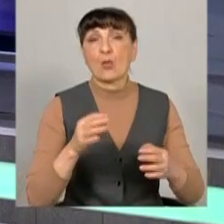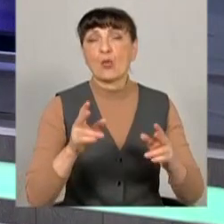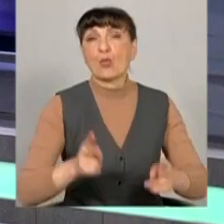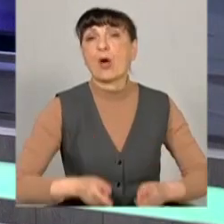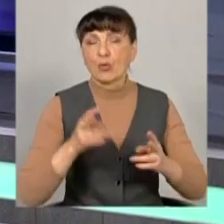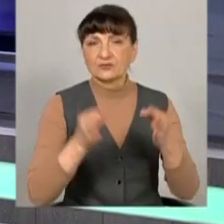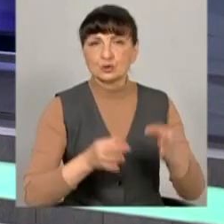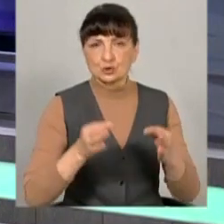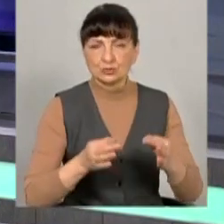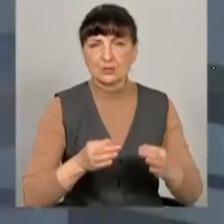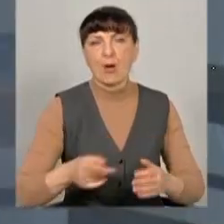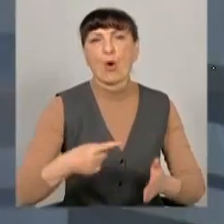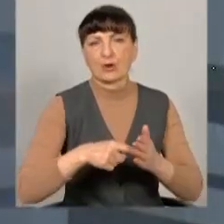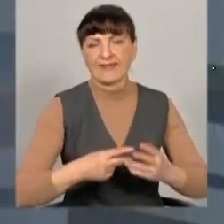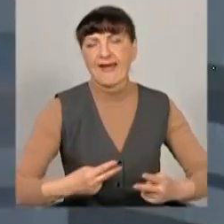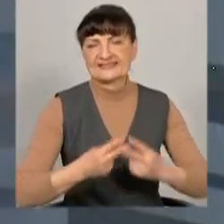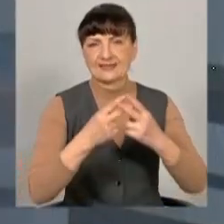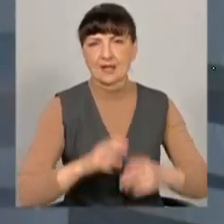«Совершенно секретно».